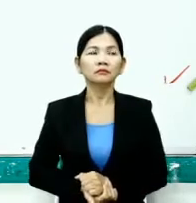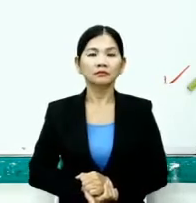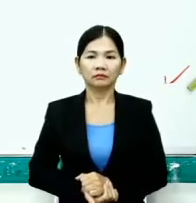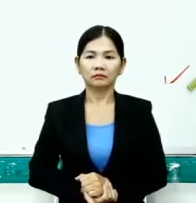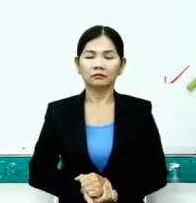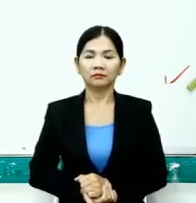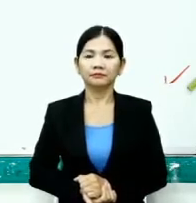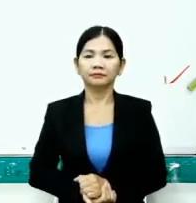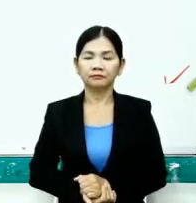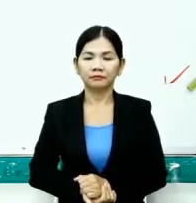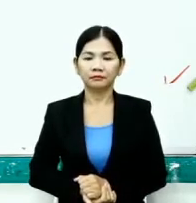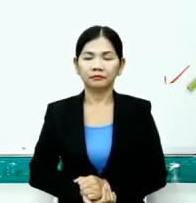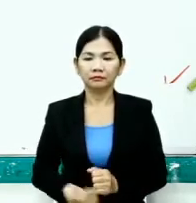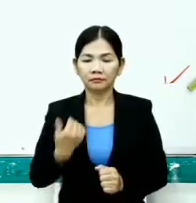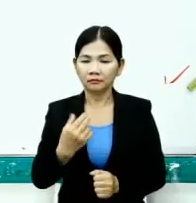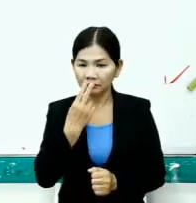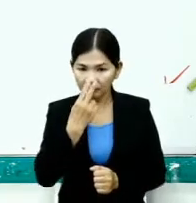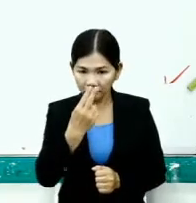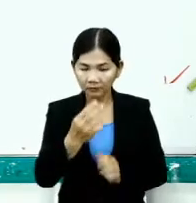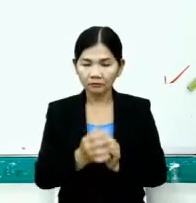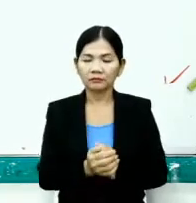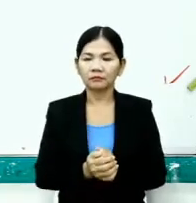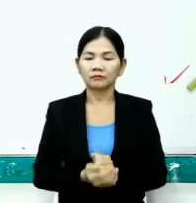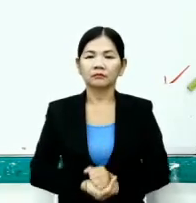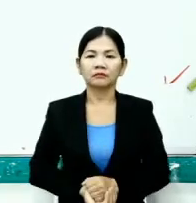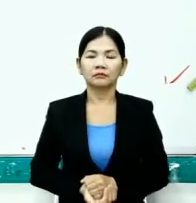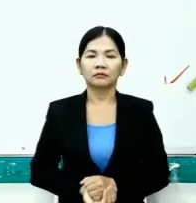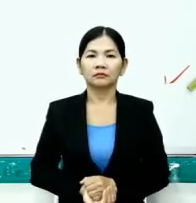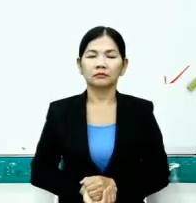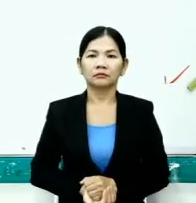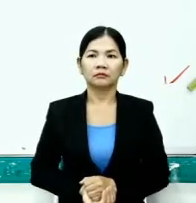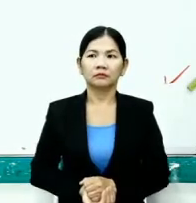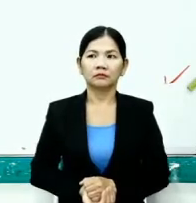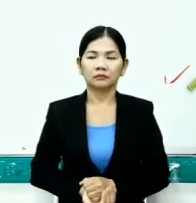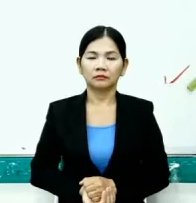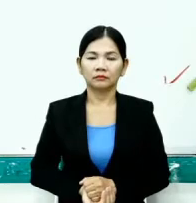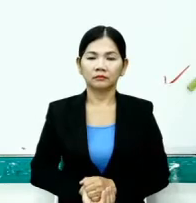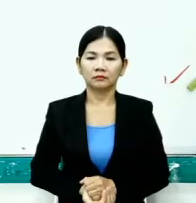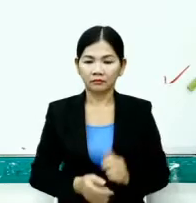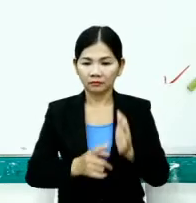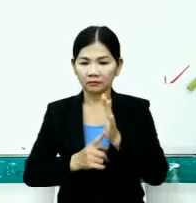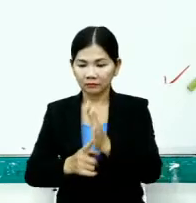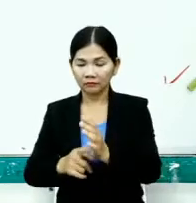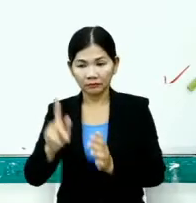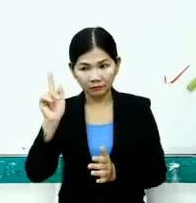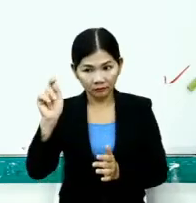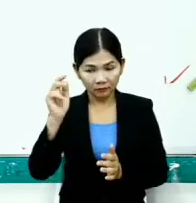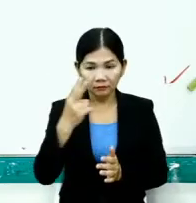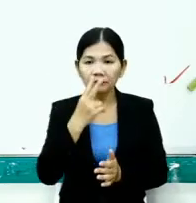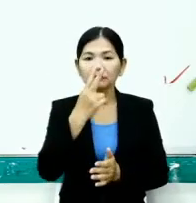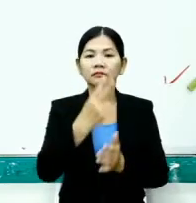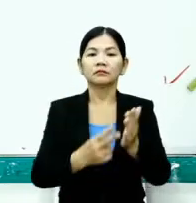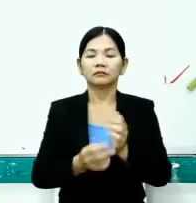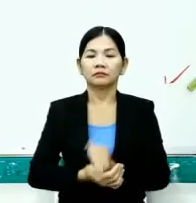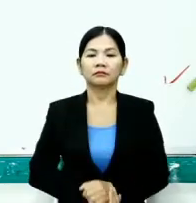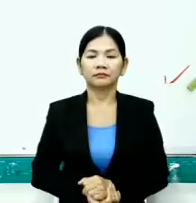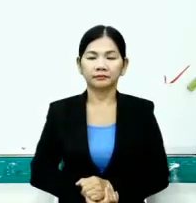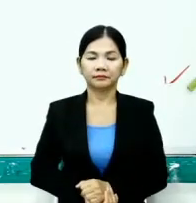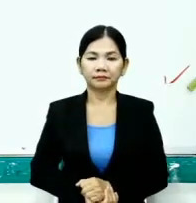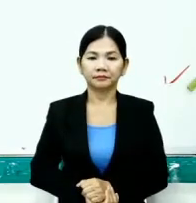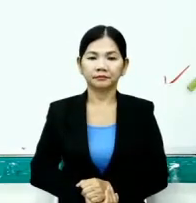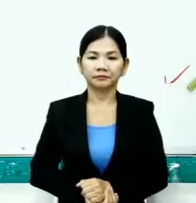នស្គាល់ណាកូនណាចាអញ្ចឹងកូនមើលទាំងអស់គ្នាកូនសង្កេតទាំងអស់គ្នាថាតើអ្នកគ្រូបង្ហាញរូបនេះមានអ្វីកូនណា